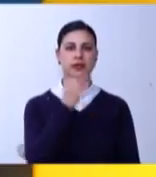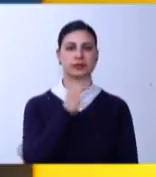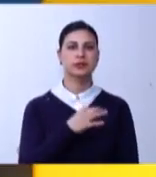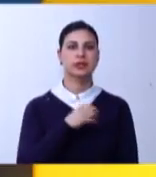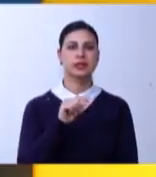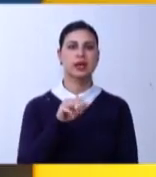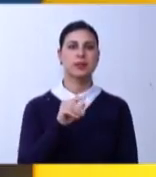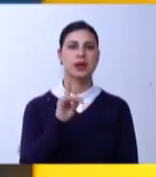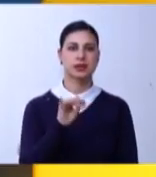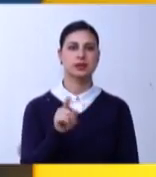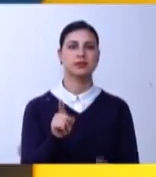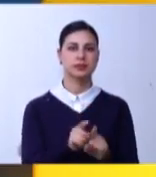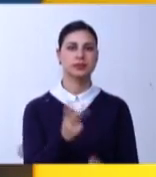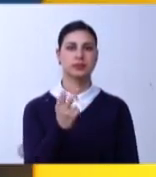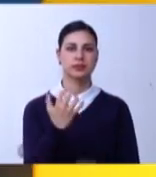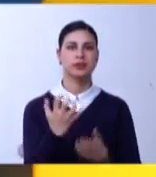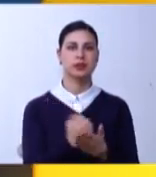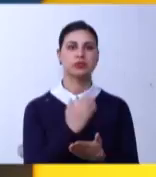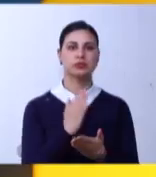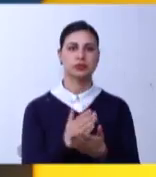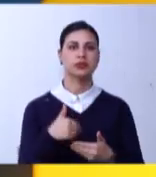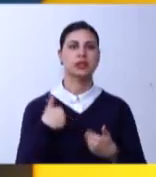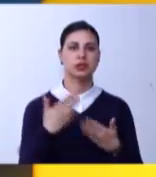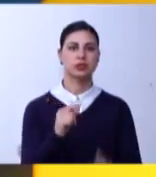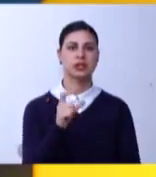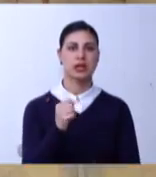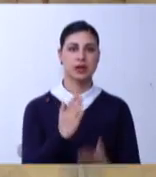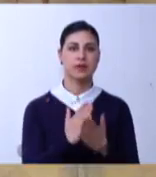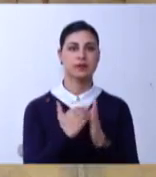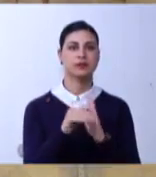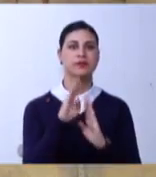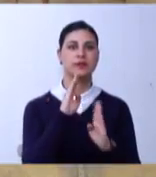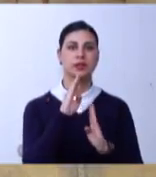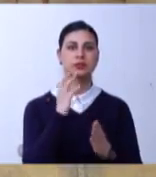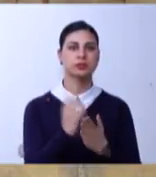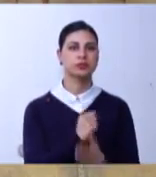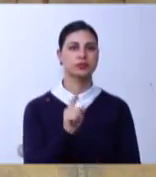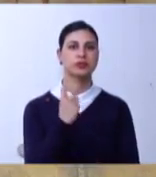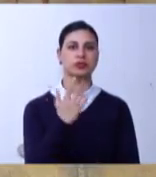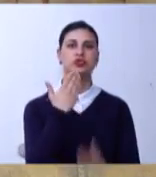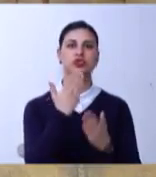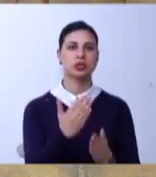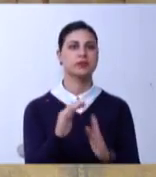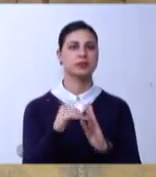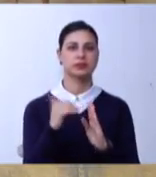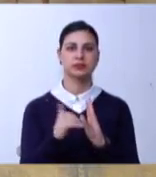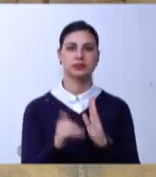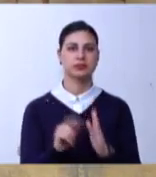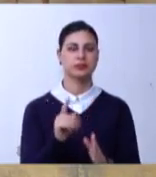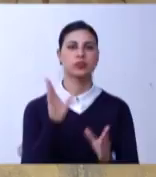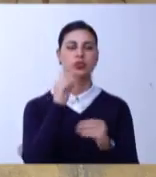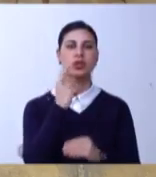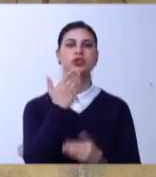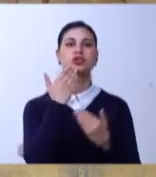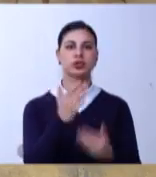თამარი. ბატონო, თამარ, რა თქმა უნდა, თქვენ გამარჯვებული ბრძანდებით, გილოცავთ. თეა ყავს გამარჯვებული Facebook-ში. მაგრამ ჯერჯერობით ხოლმე შეკითხები, და ჩვენ დამოვასწროთ